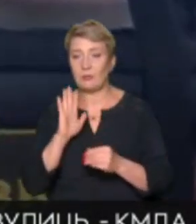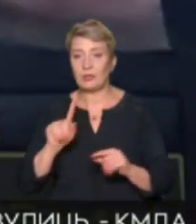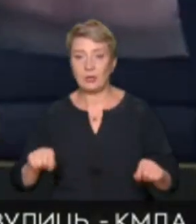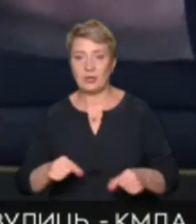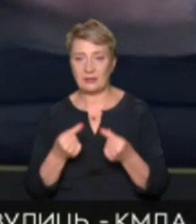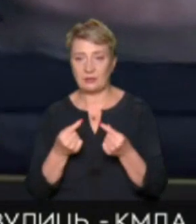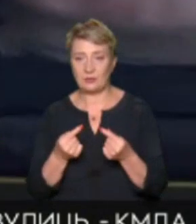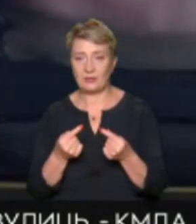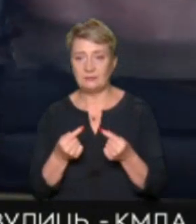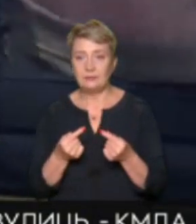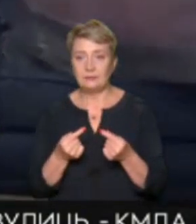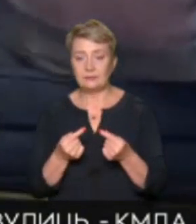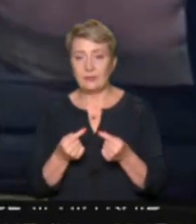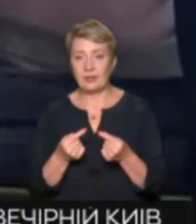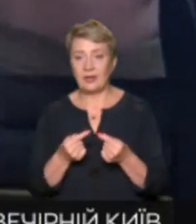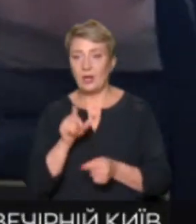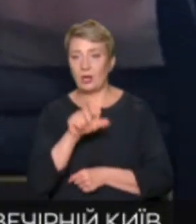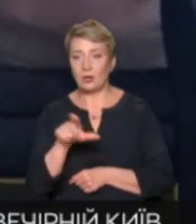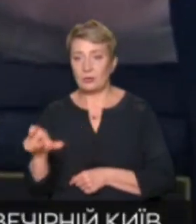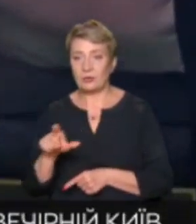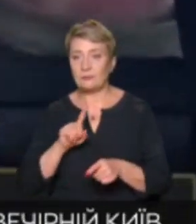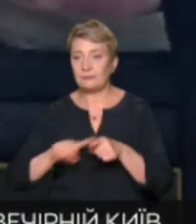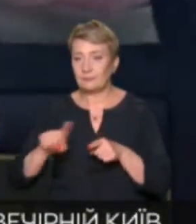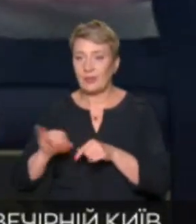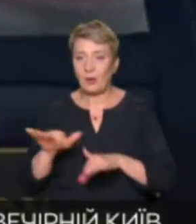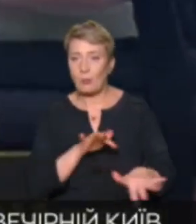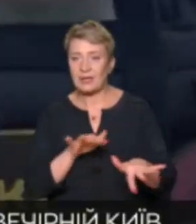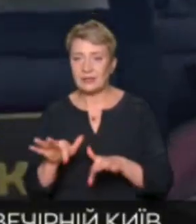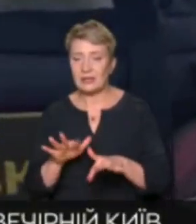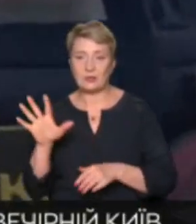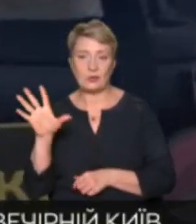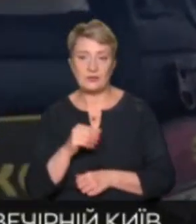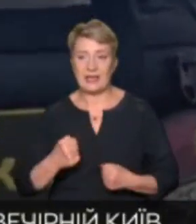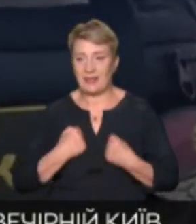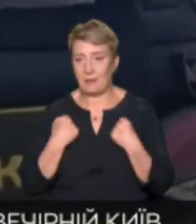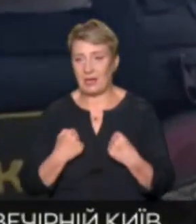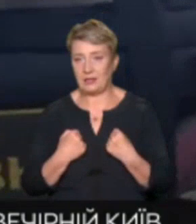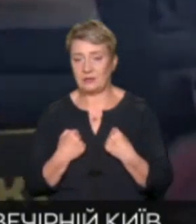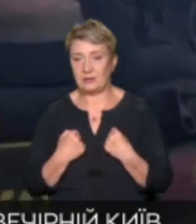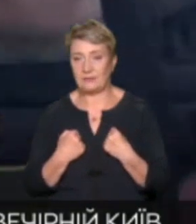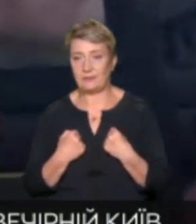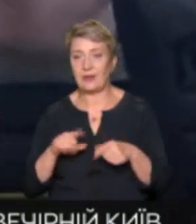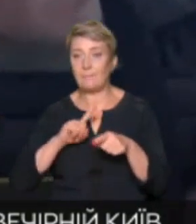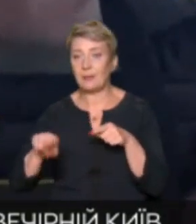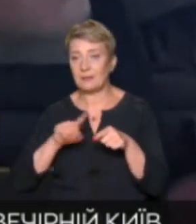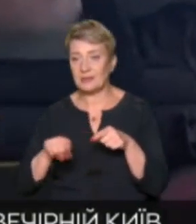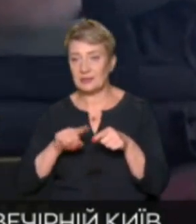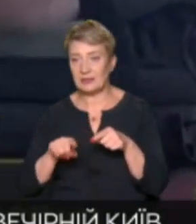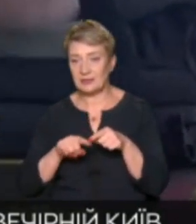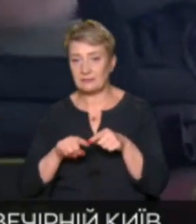і з гуманітаркою, і все інше. Тому що люди дуже оперативно зараз всі намагаються швидше сюди